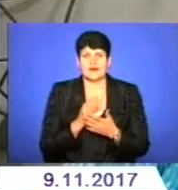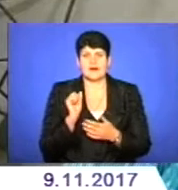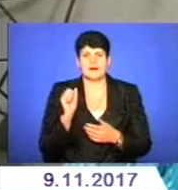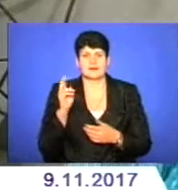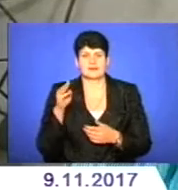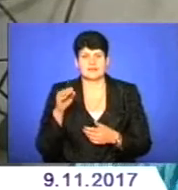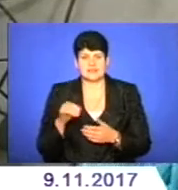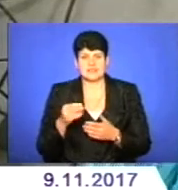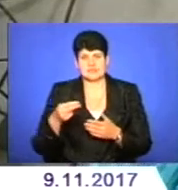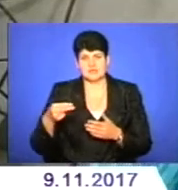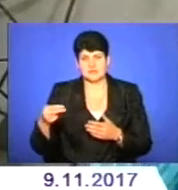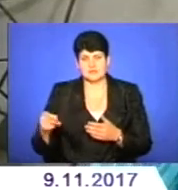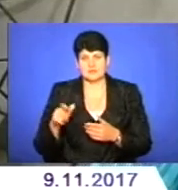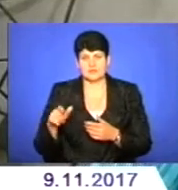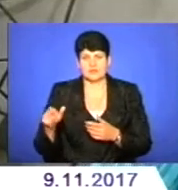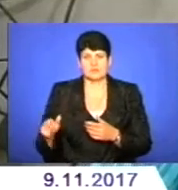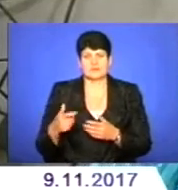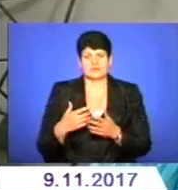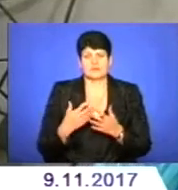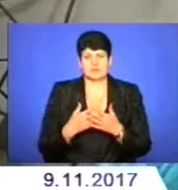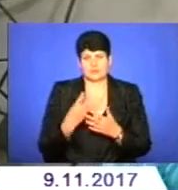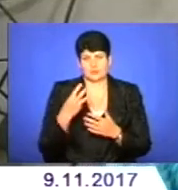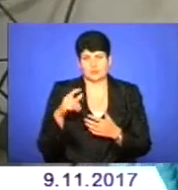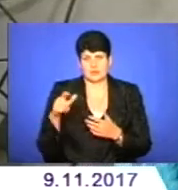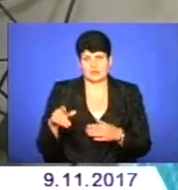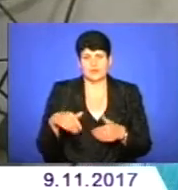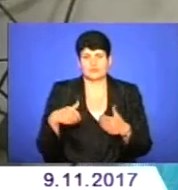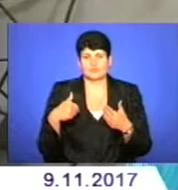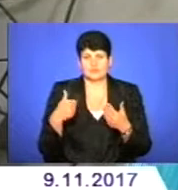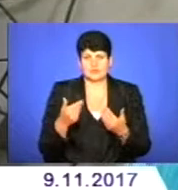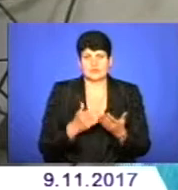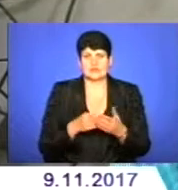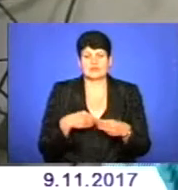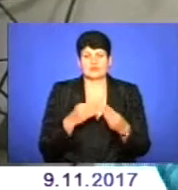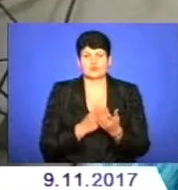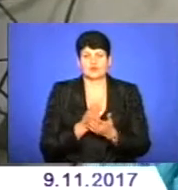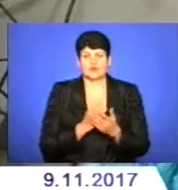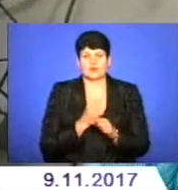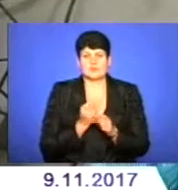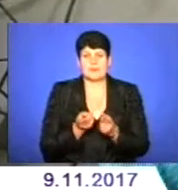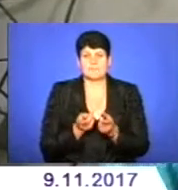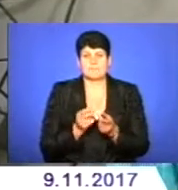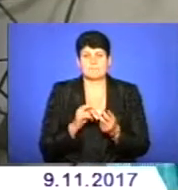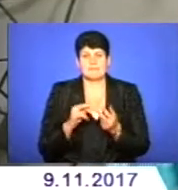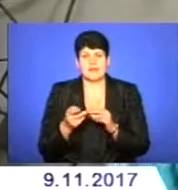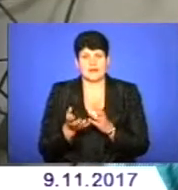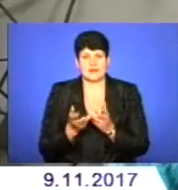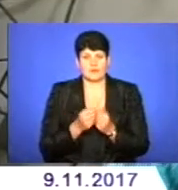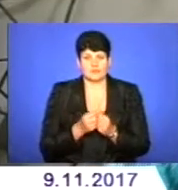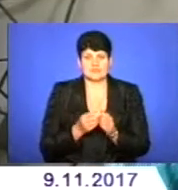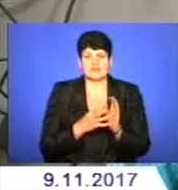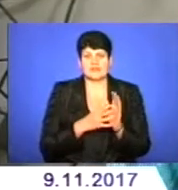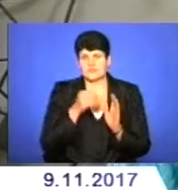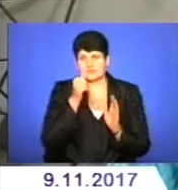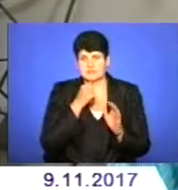з підписами мешканців не менше як 3 осіб і подаються надавачу послуг. І робиться перерахунок. Наприклад, за 9